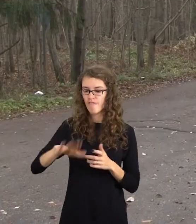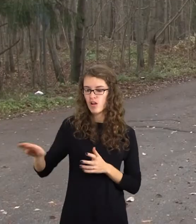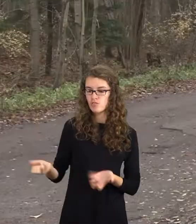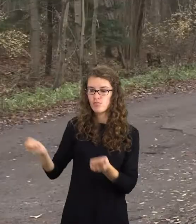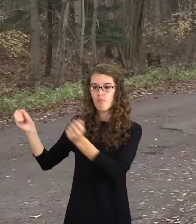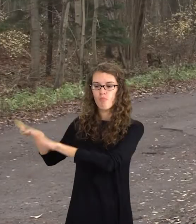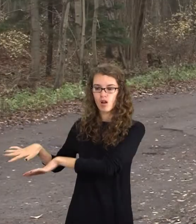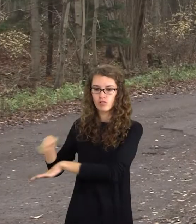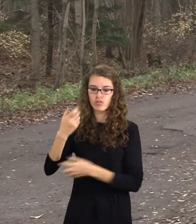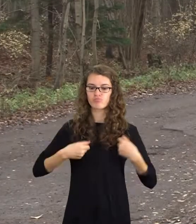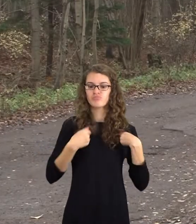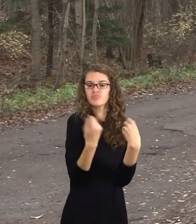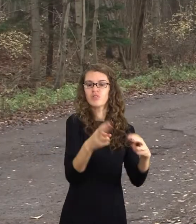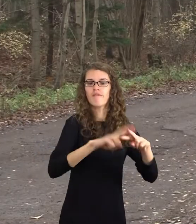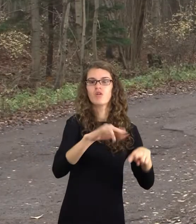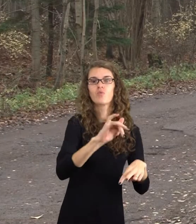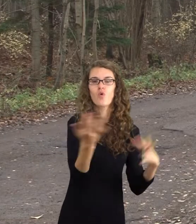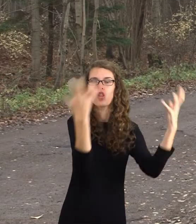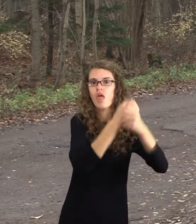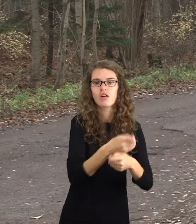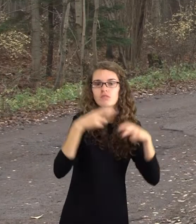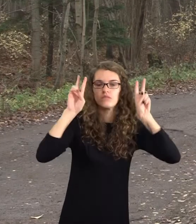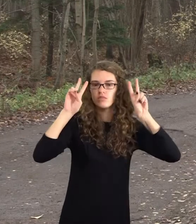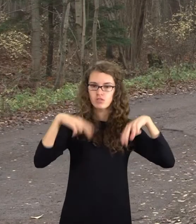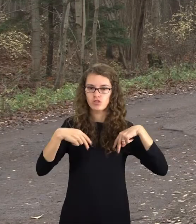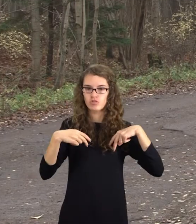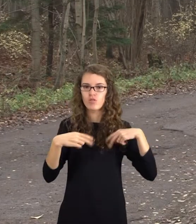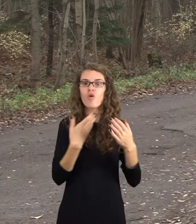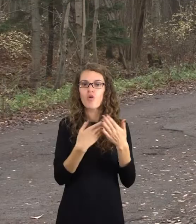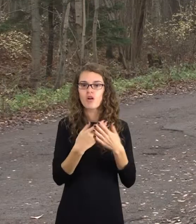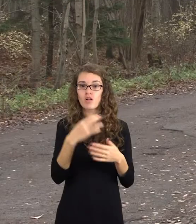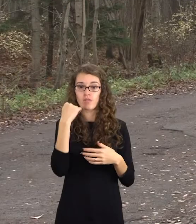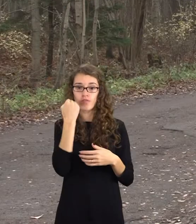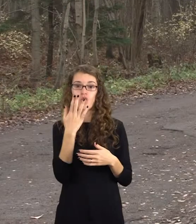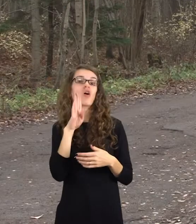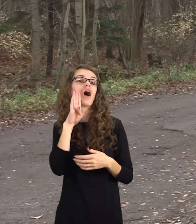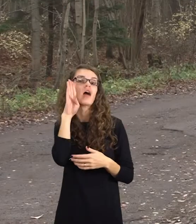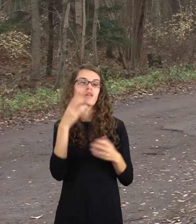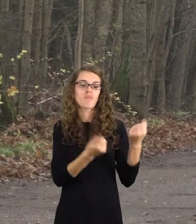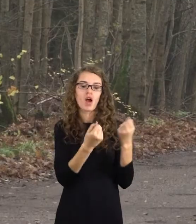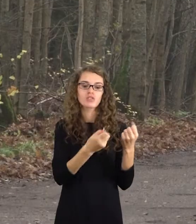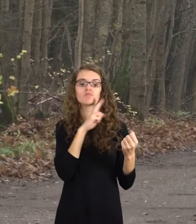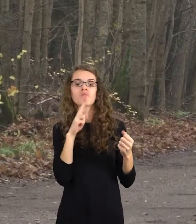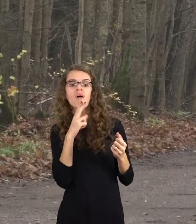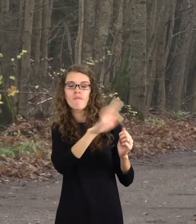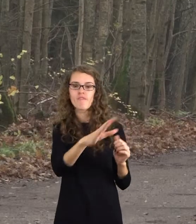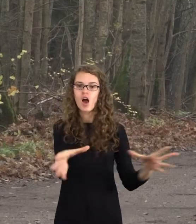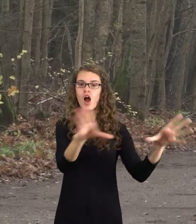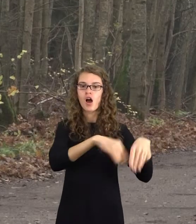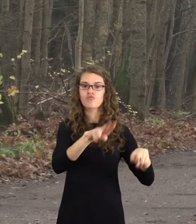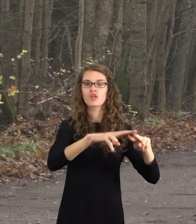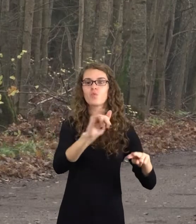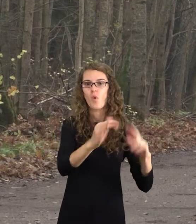ir nuvažiavusi su 2 mažamečiais buvo visą naktį, nėra iki galo aišku. Esą paryčiais moters mašina su vaikais ir